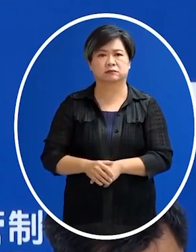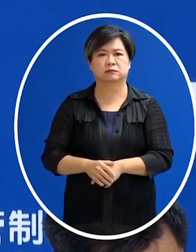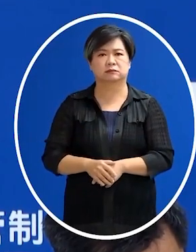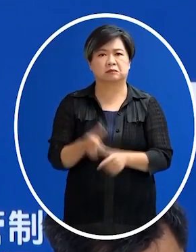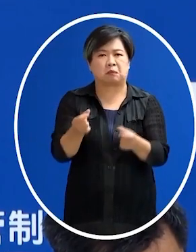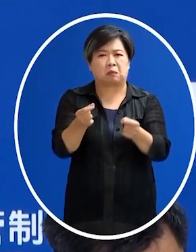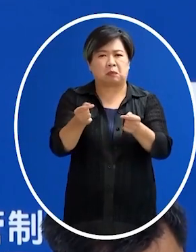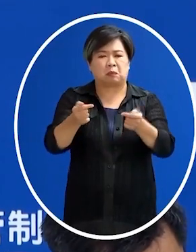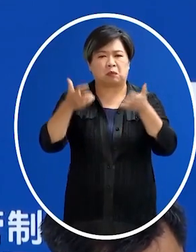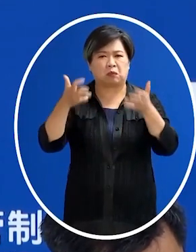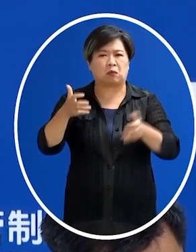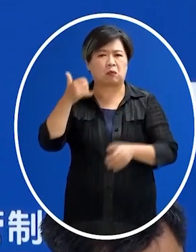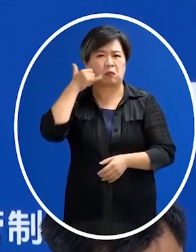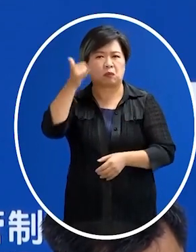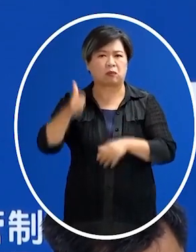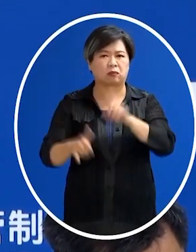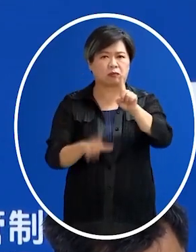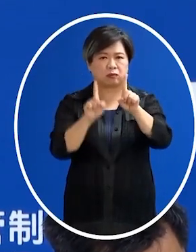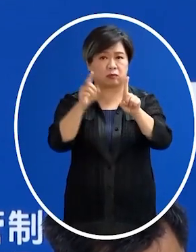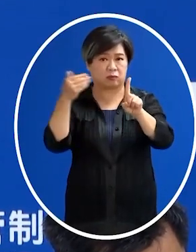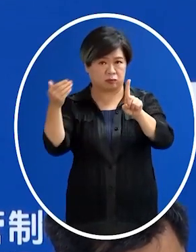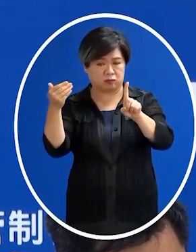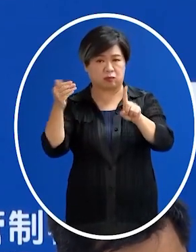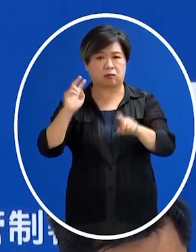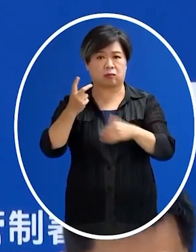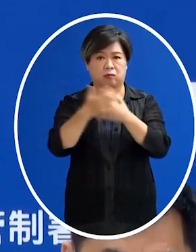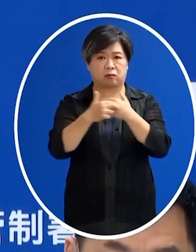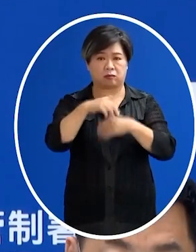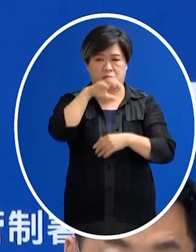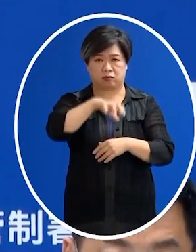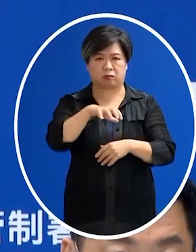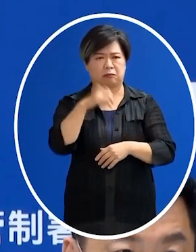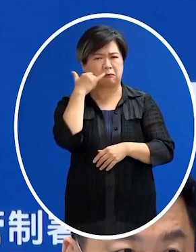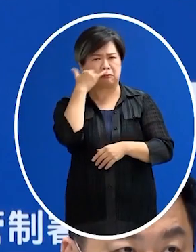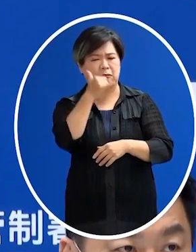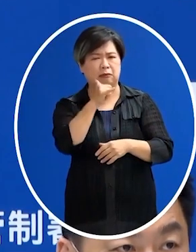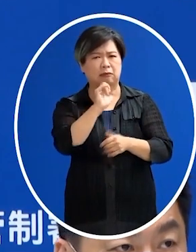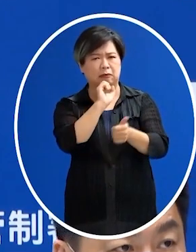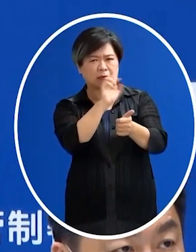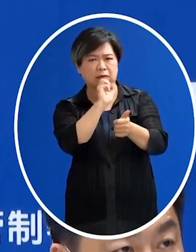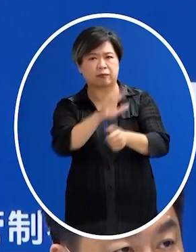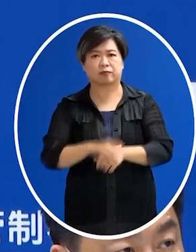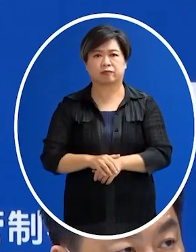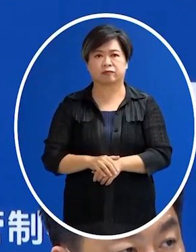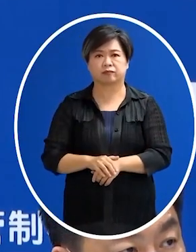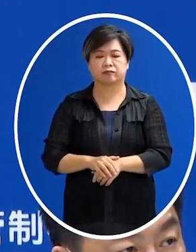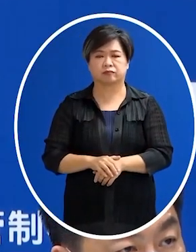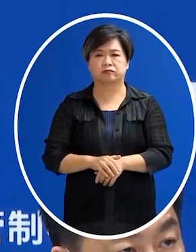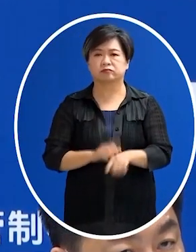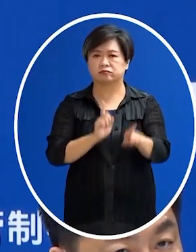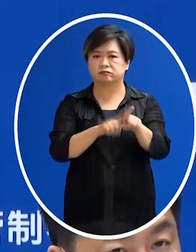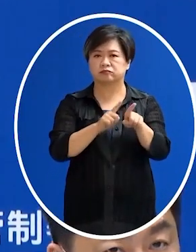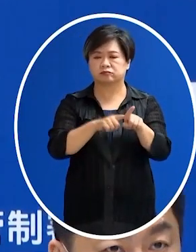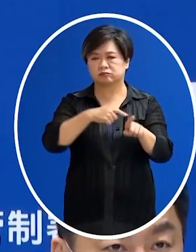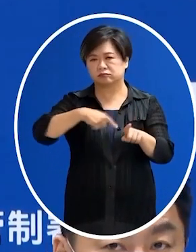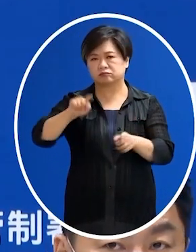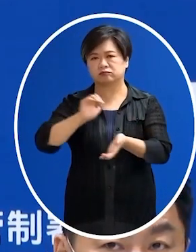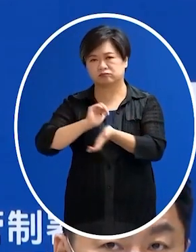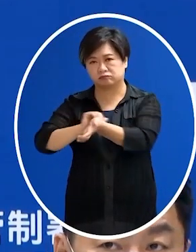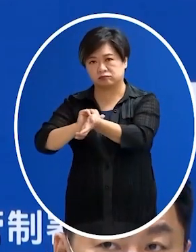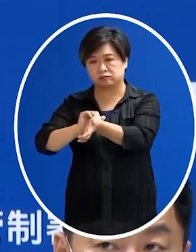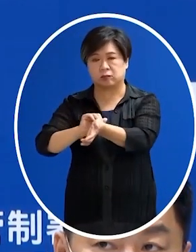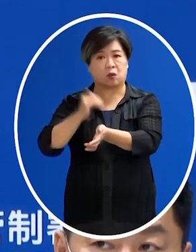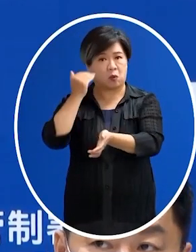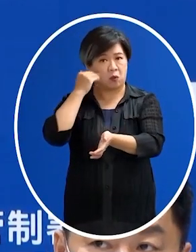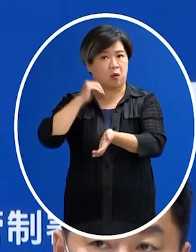赶快跟119联络，或者是跟卫生单位联络，那依照指示来就医。就医的时候